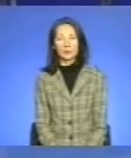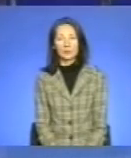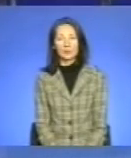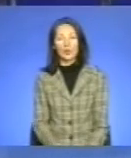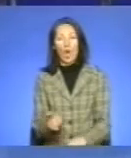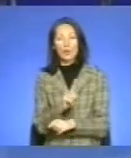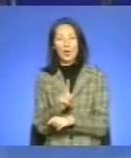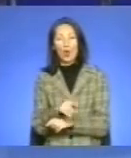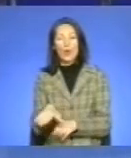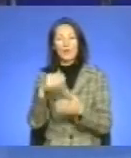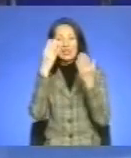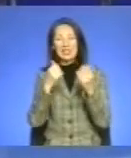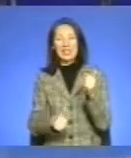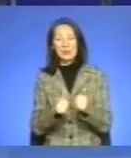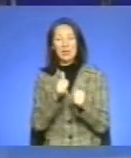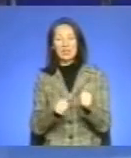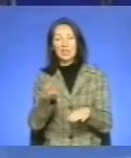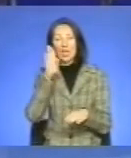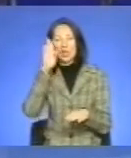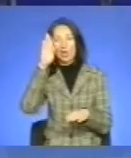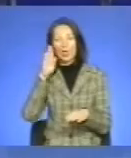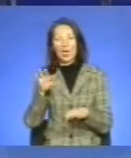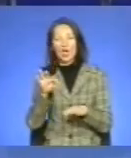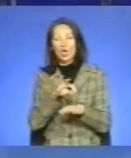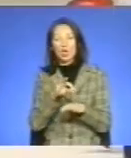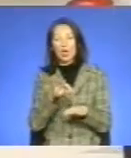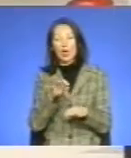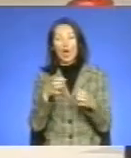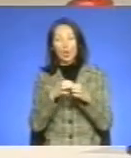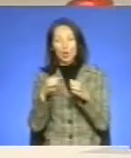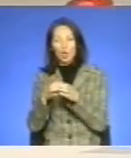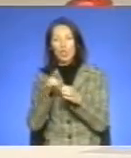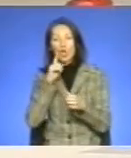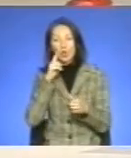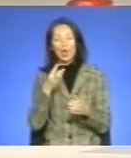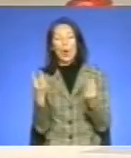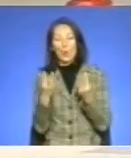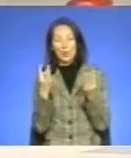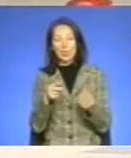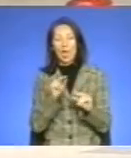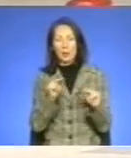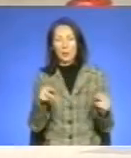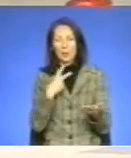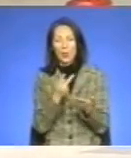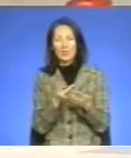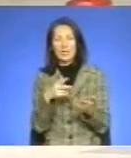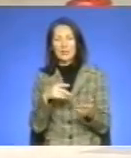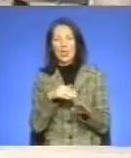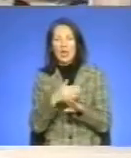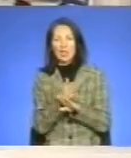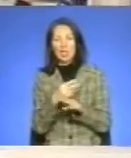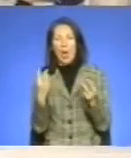У Тернополі весь день змагалися дружини юних пожежних. Школярі демонстрували свої найсильніші якості з пожежно-прикладного спорту,